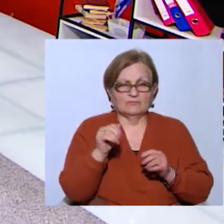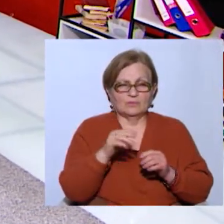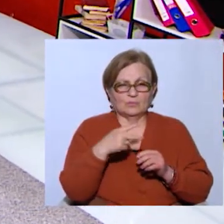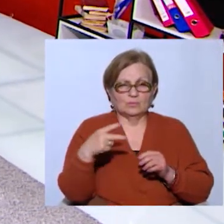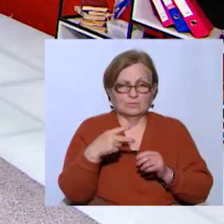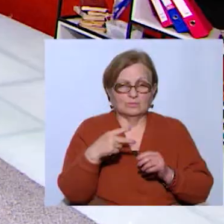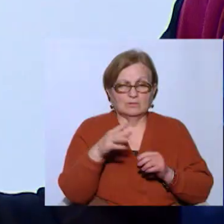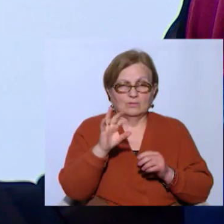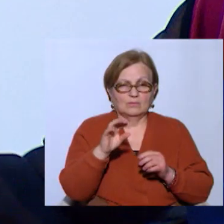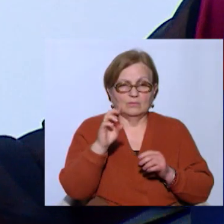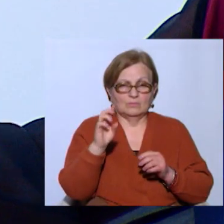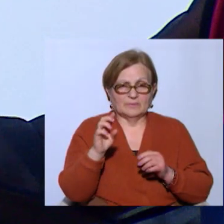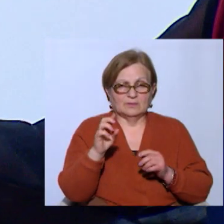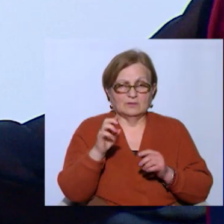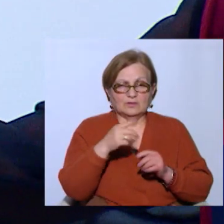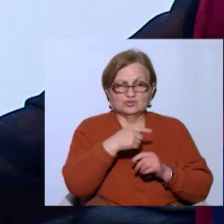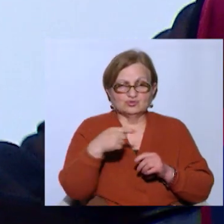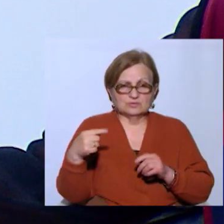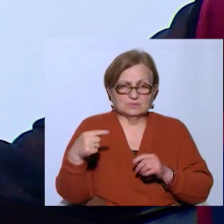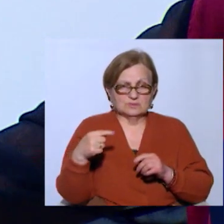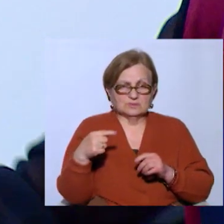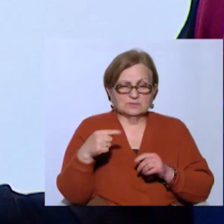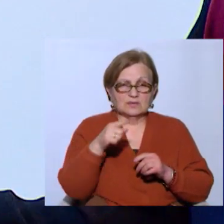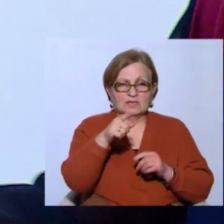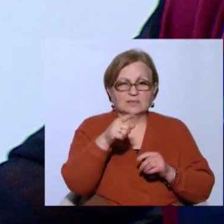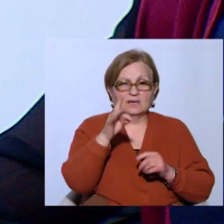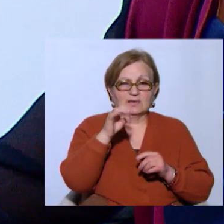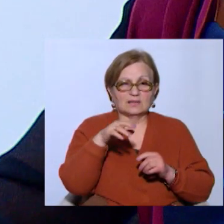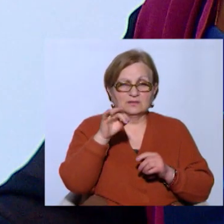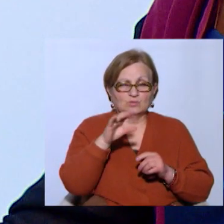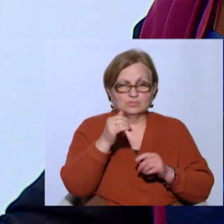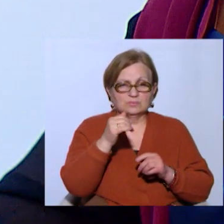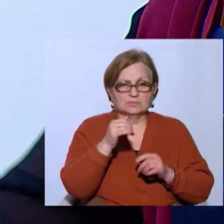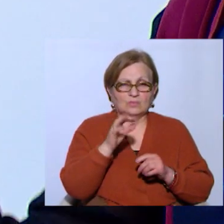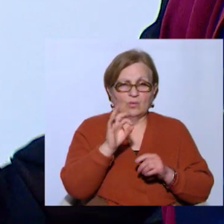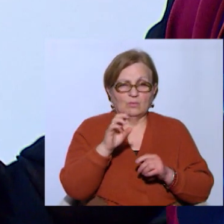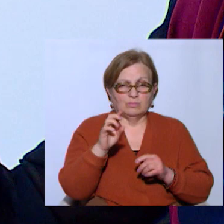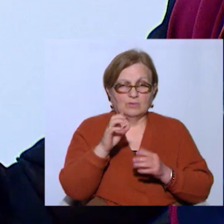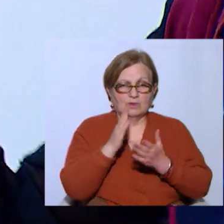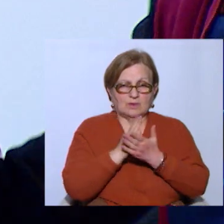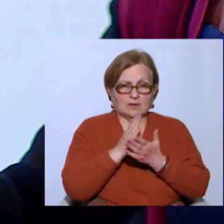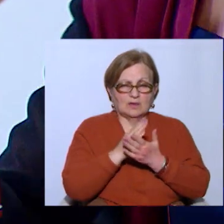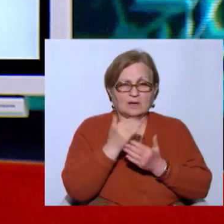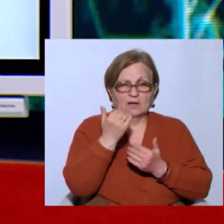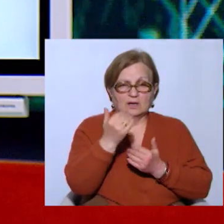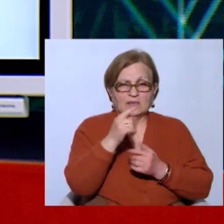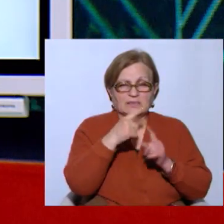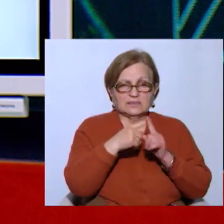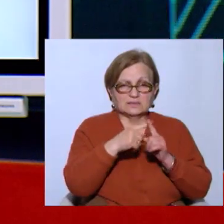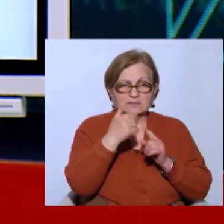უდრის OB შეფარდებული რადიუსთან, ანუ 1-თან. OB არის აი x კოორდინატი, რასაც